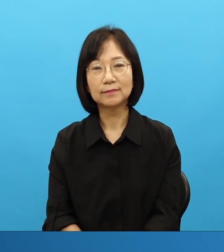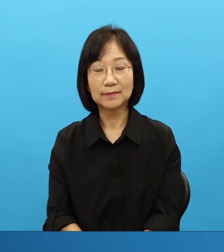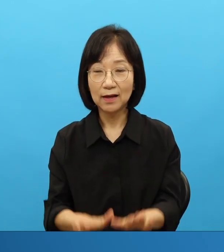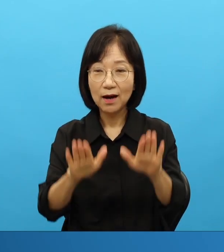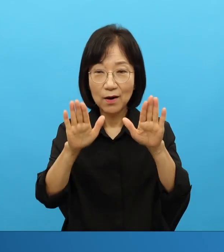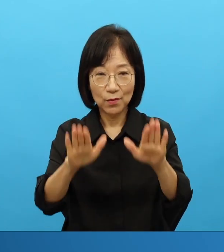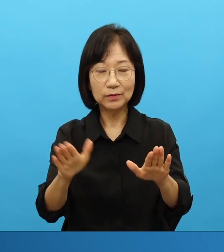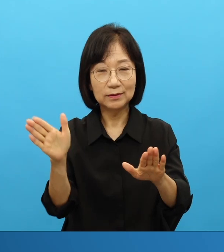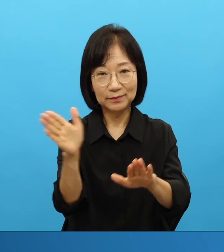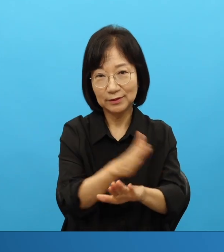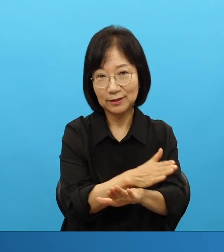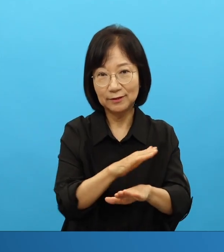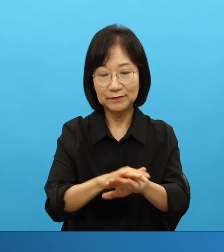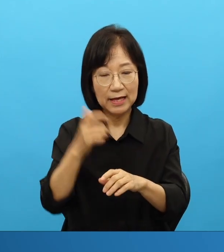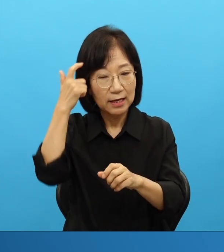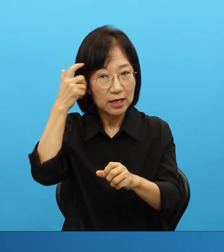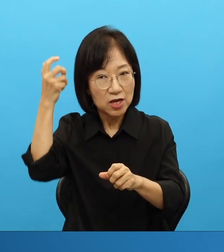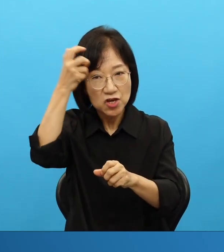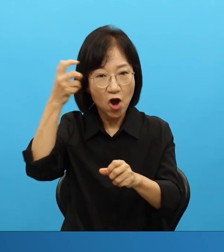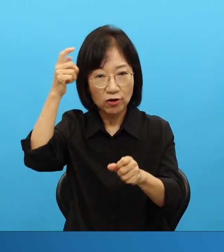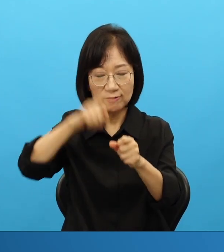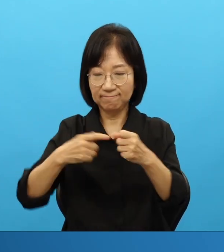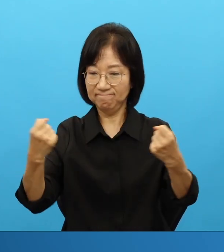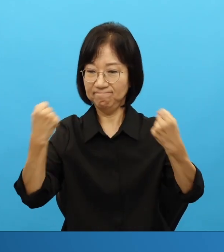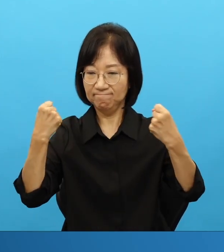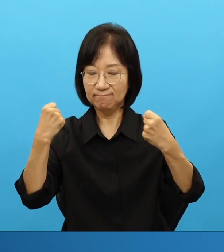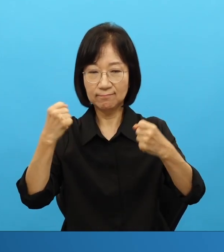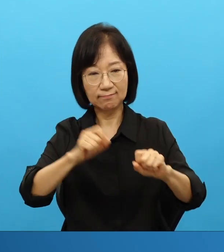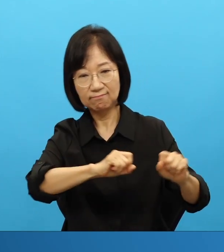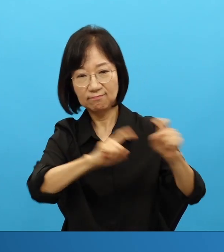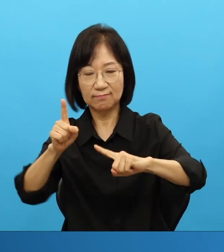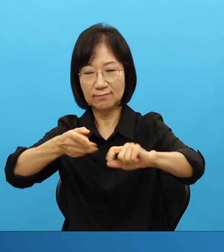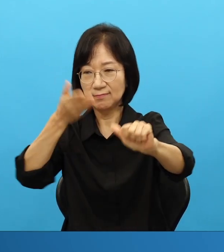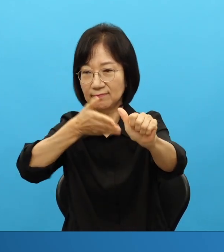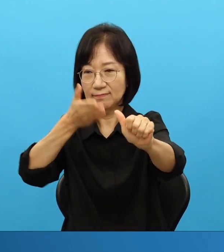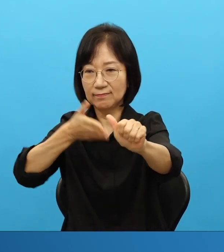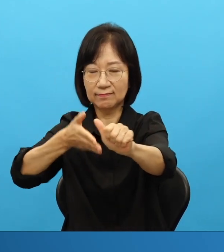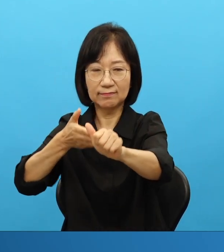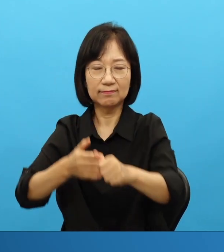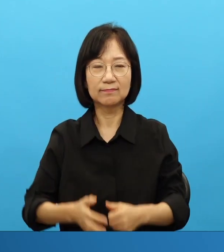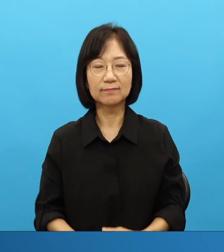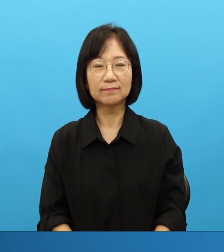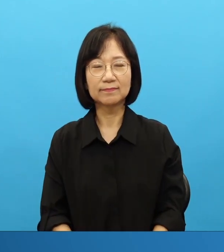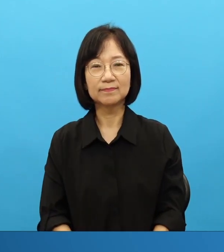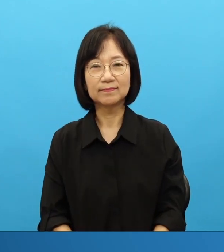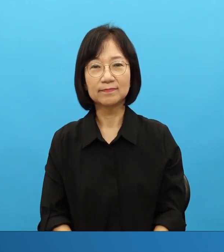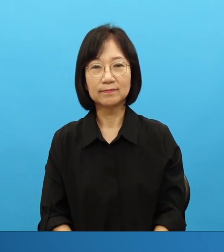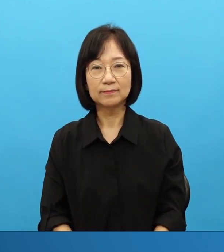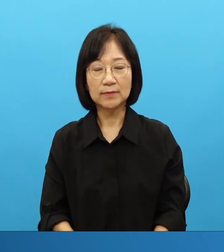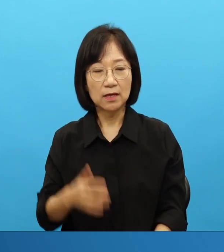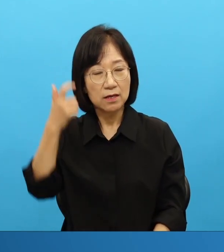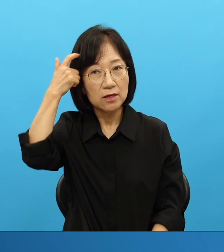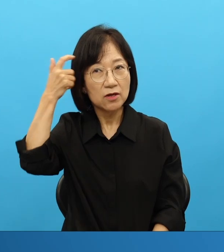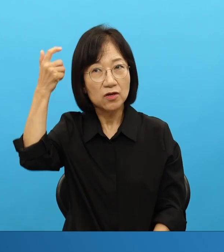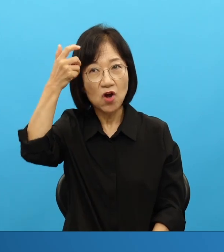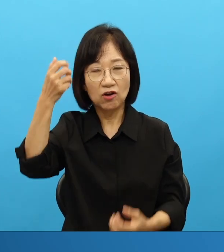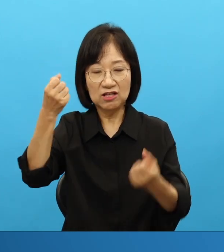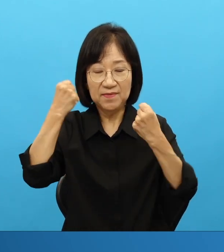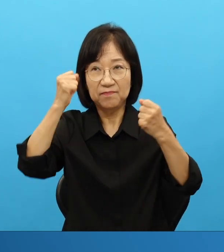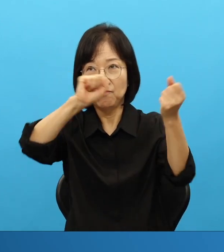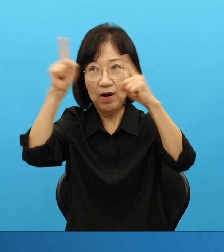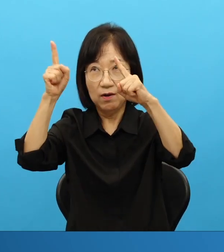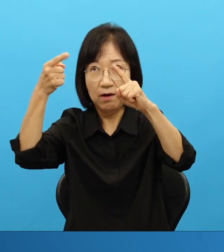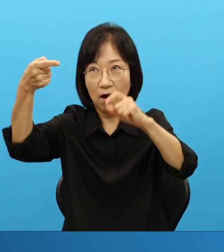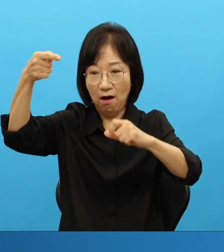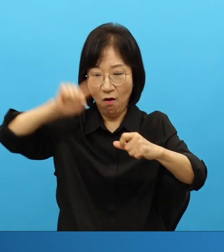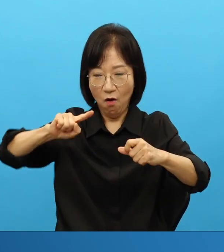오늘부터 영적 힘을 길러라. Starting today, you must gain this spiritual strength. 그러면 육신적인 게 따라와요. 육신적 힘을 길러라.